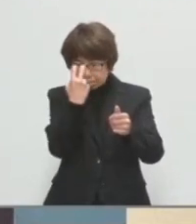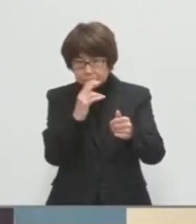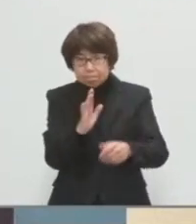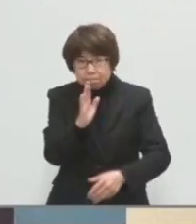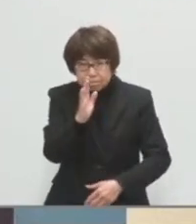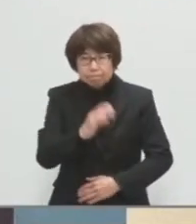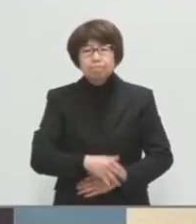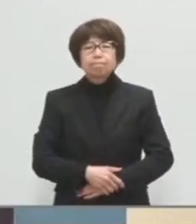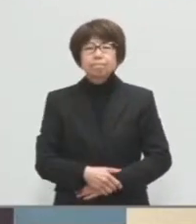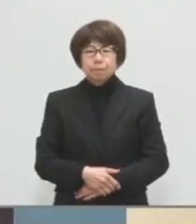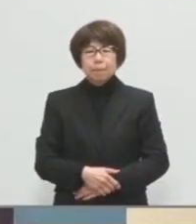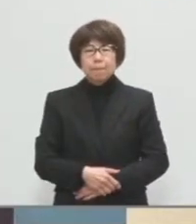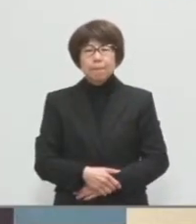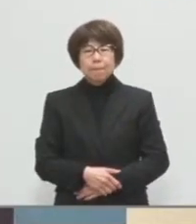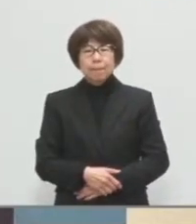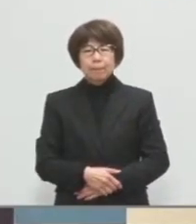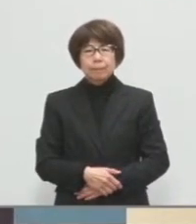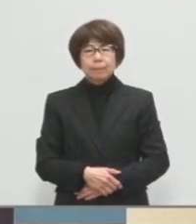ます